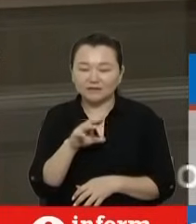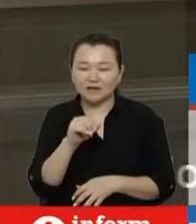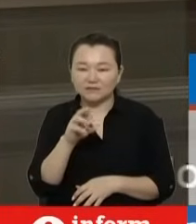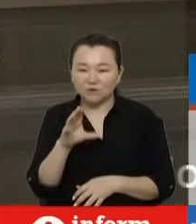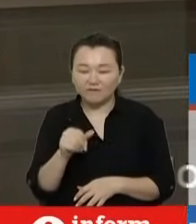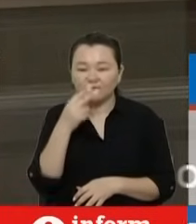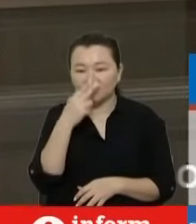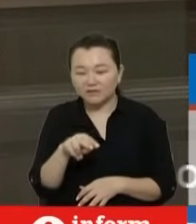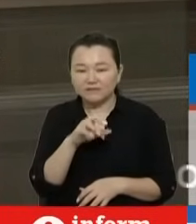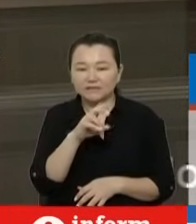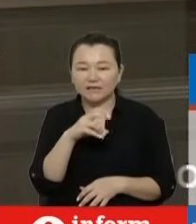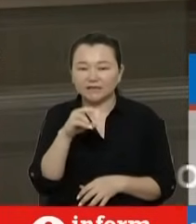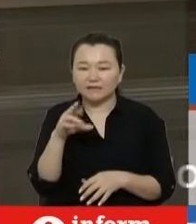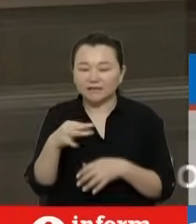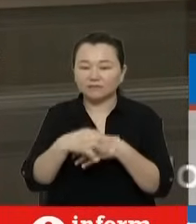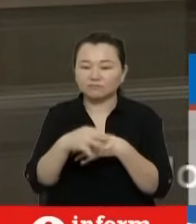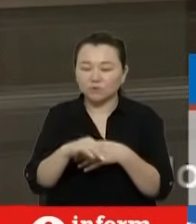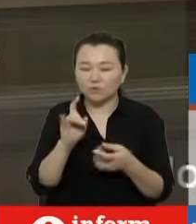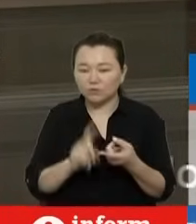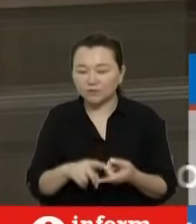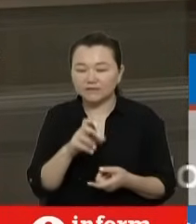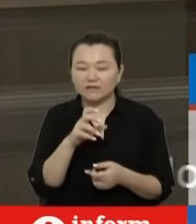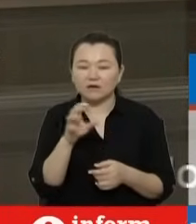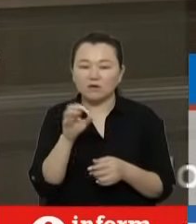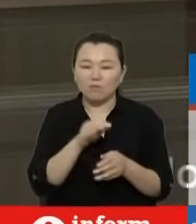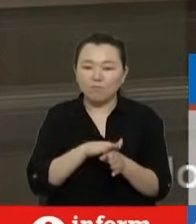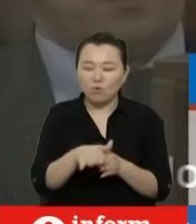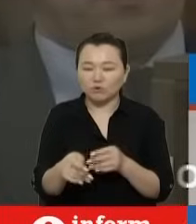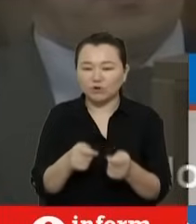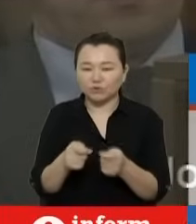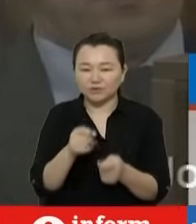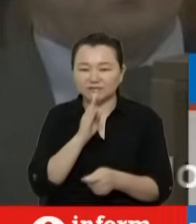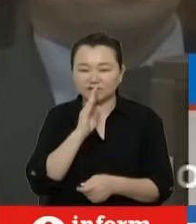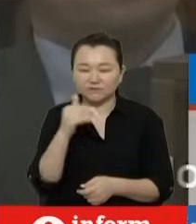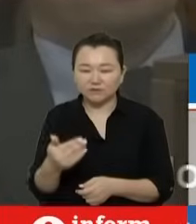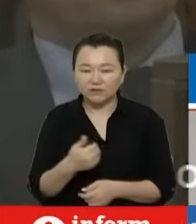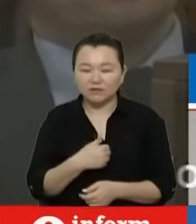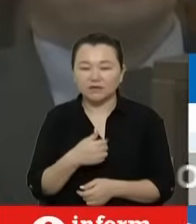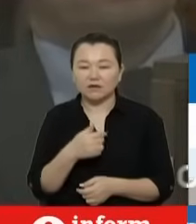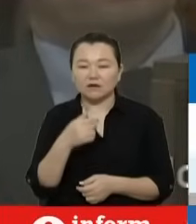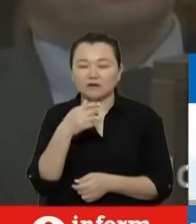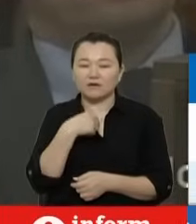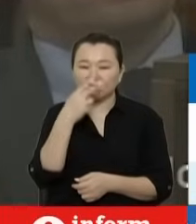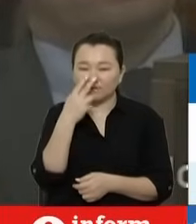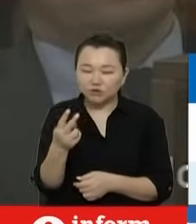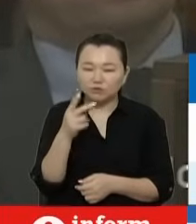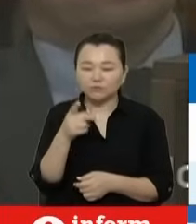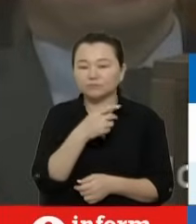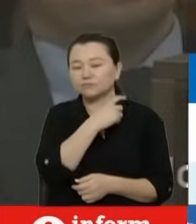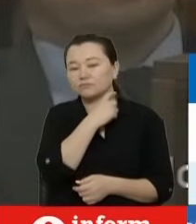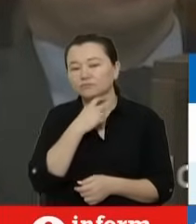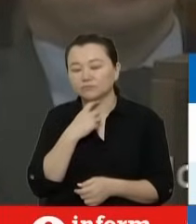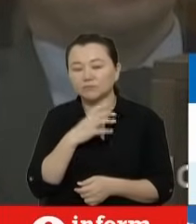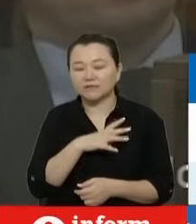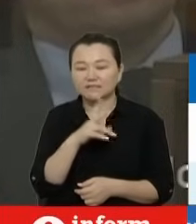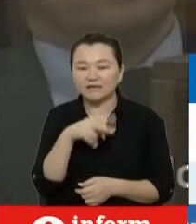следы истязаний на теле Салтанат и знала, что Куандык имел полный контроль над девушкой. Я поворачиваю голову к Салтанат и вижу, что у нее с левой стороны здесь были следы